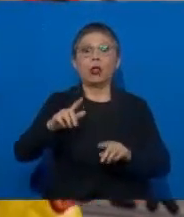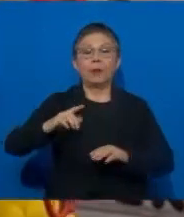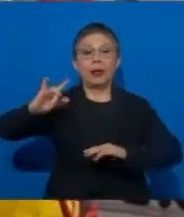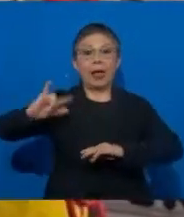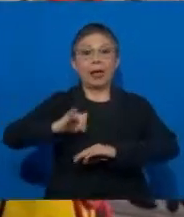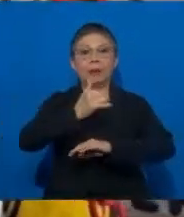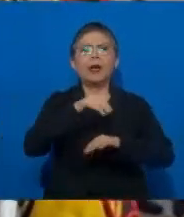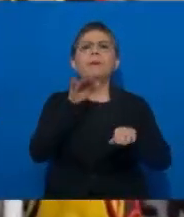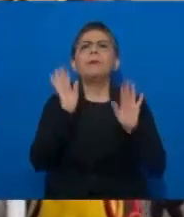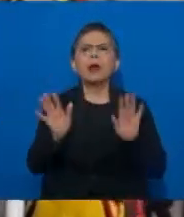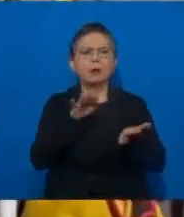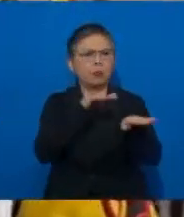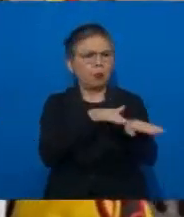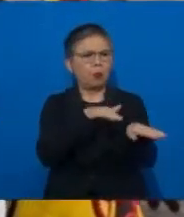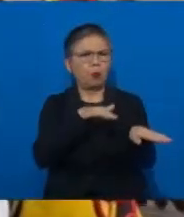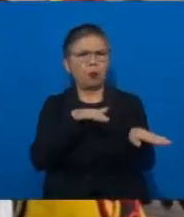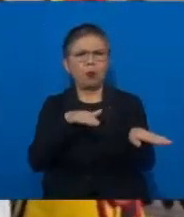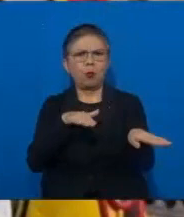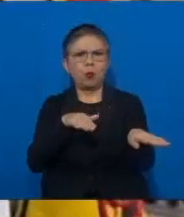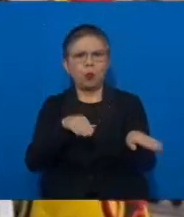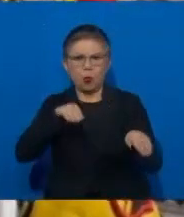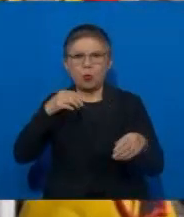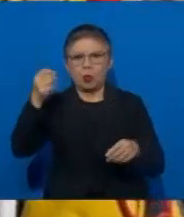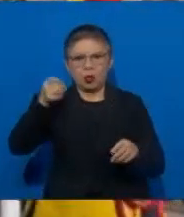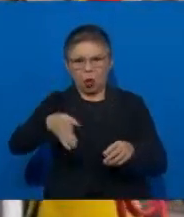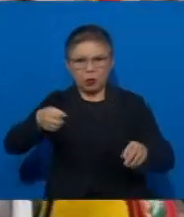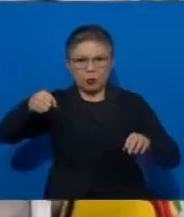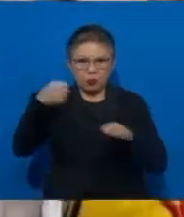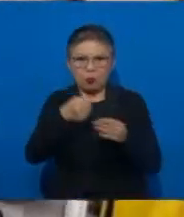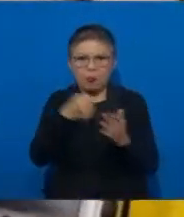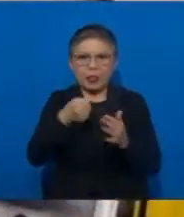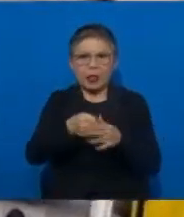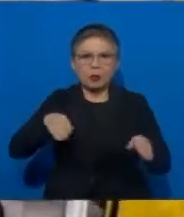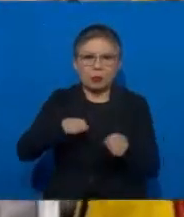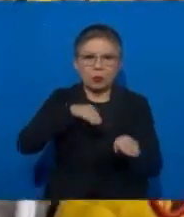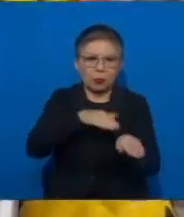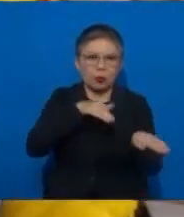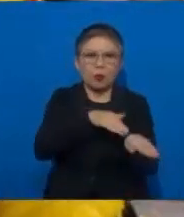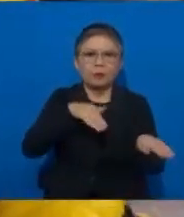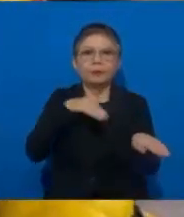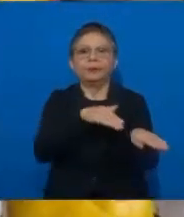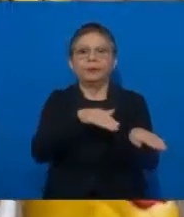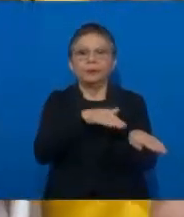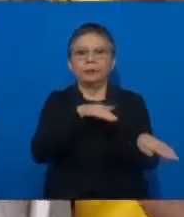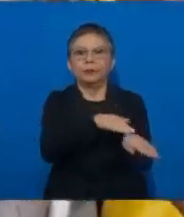ada antrian. Sehingga dia menerobos, sehingga mendorong kendaraan pickup sampai dengan